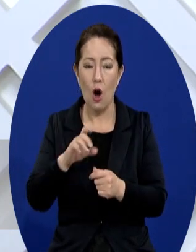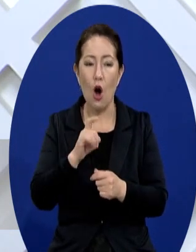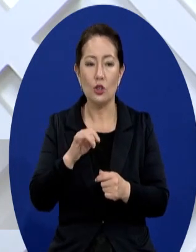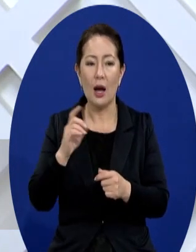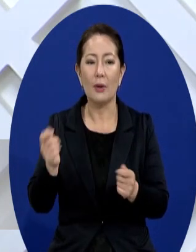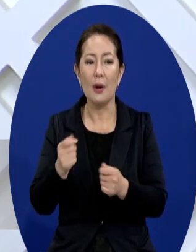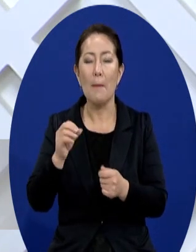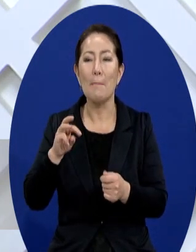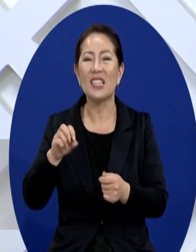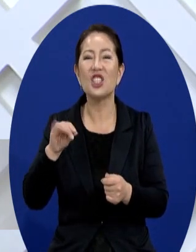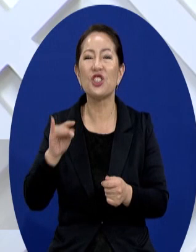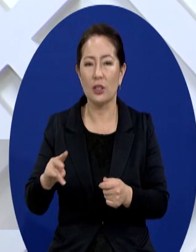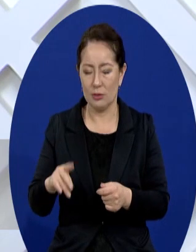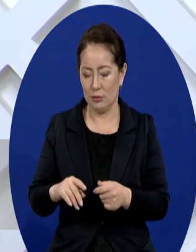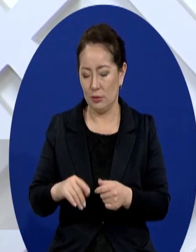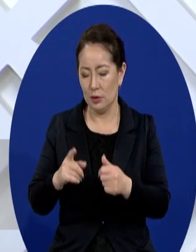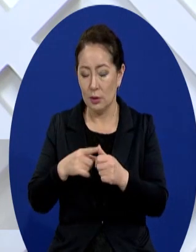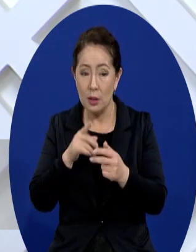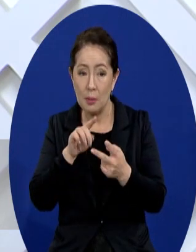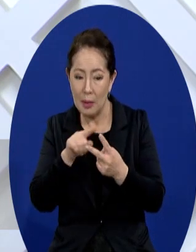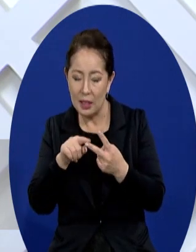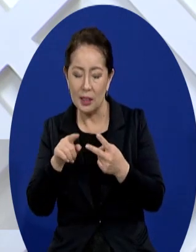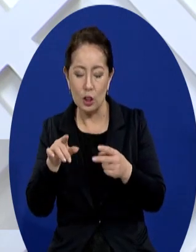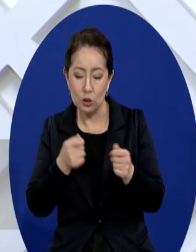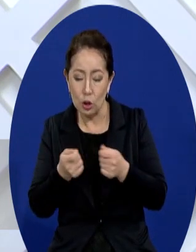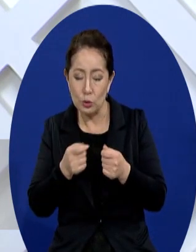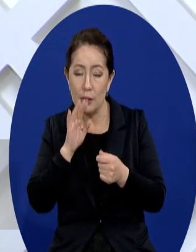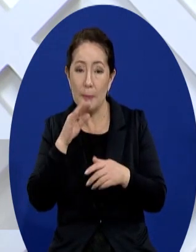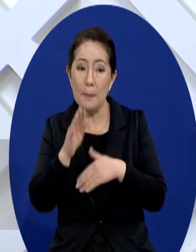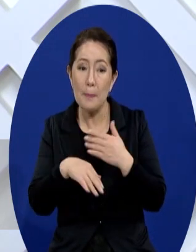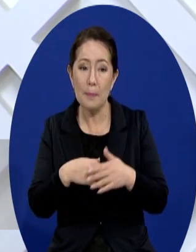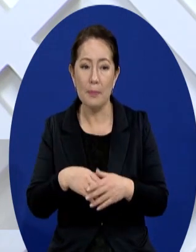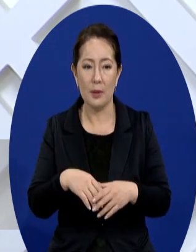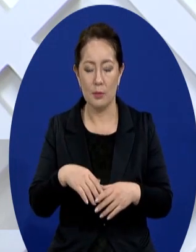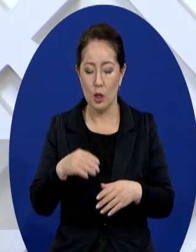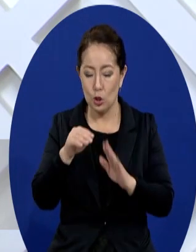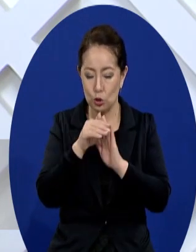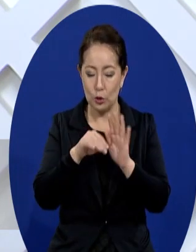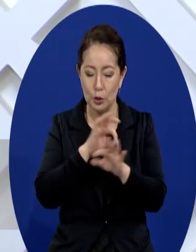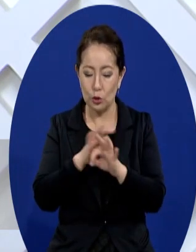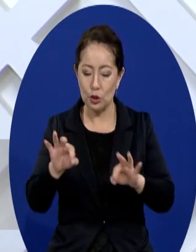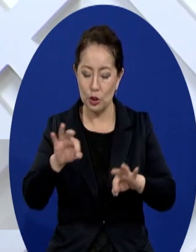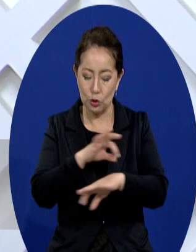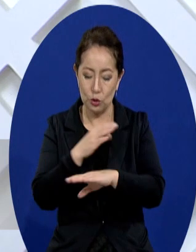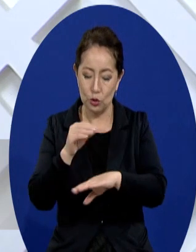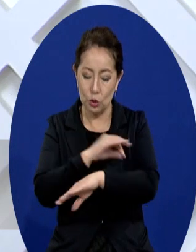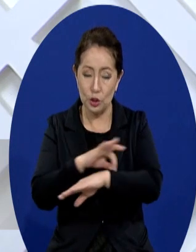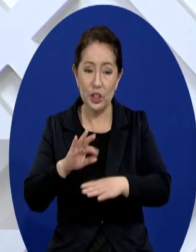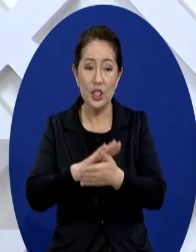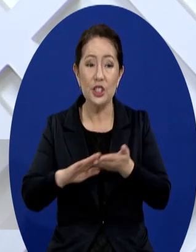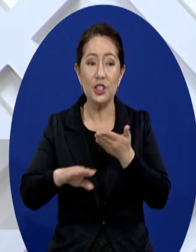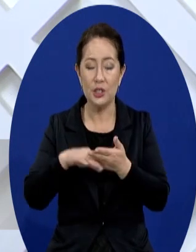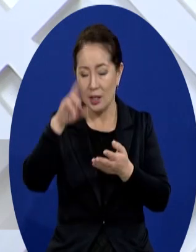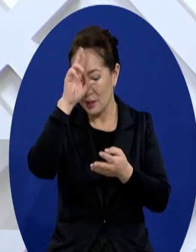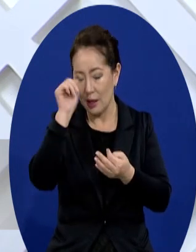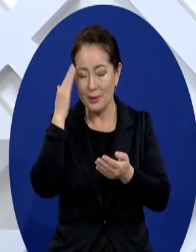малчин гэсэн ийм одоо байдлаар зохицуулт хийхээр бол журмын төслийг бол шинчилэн найруулад яамдуудаас